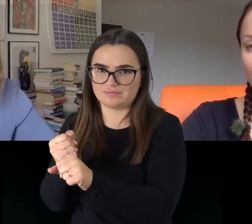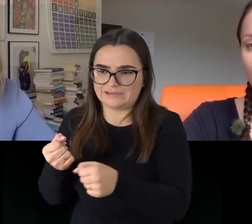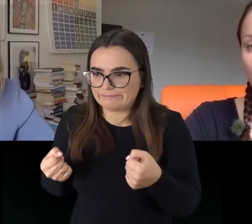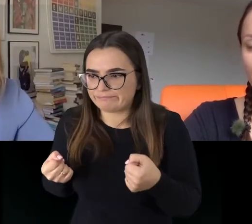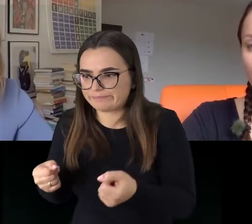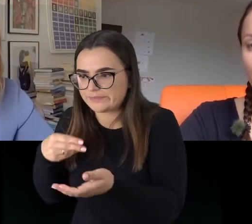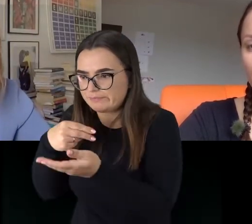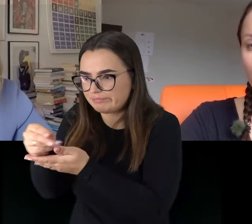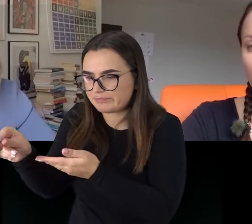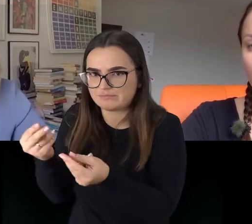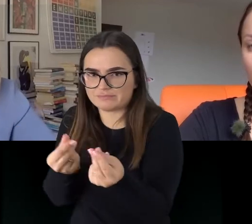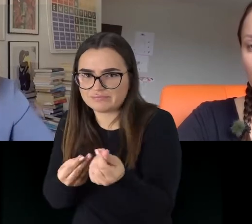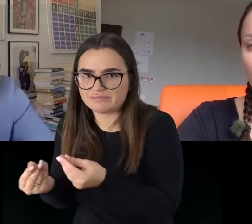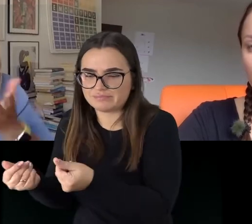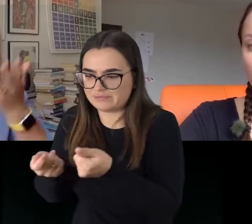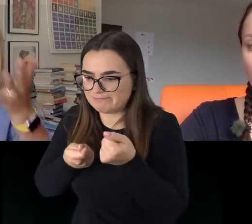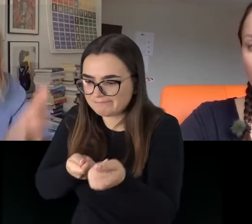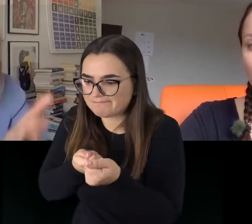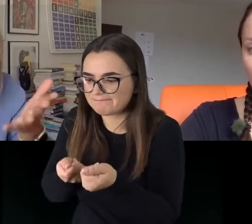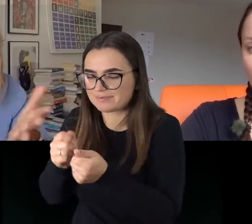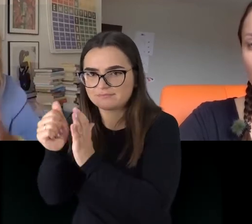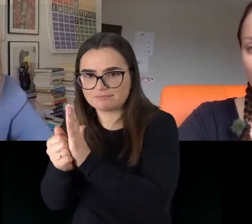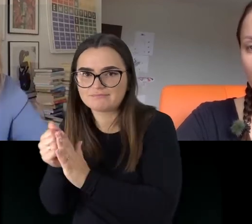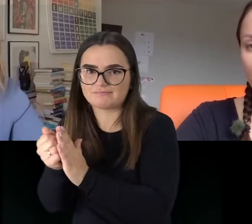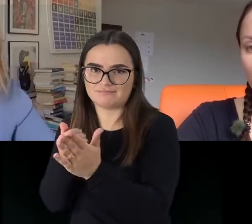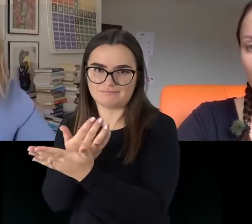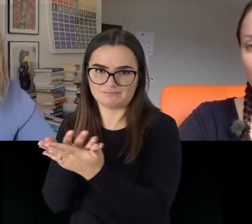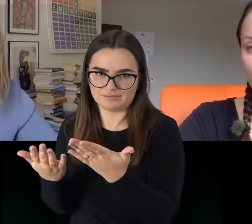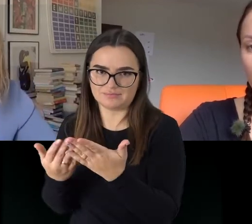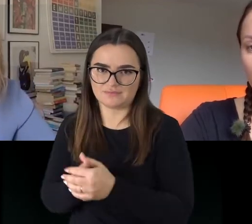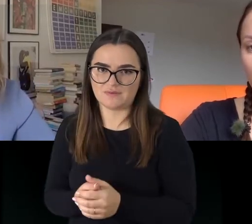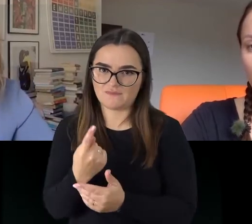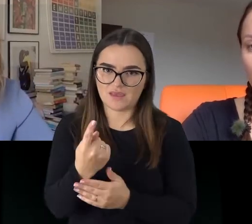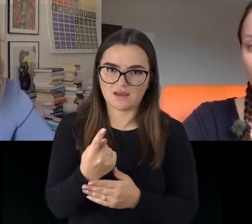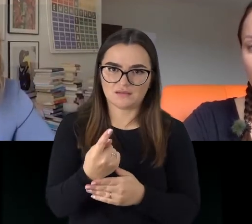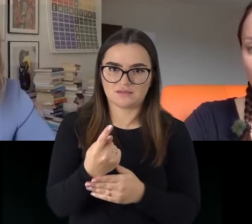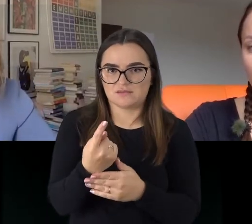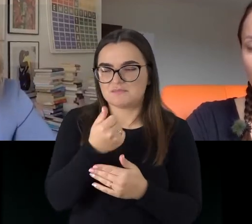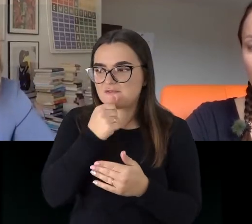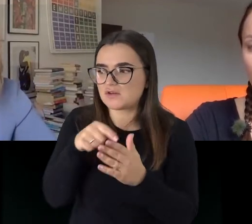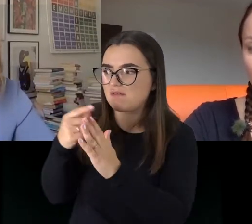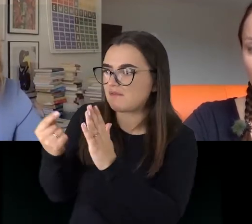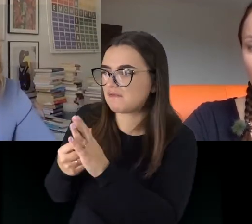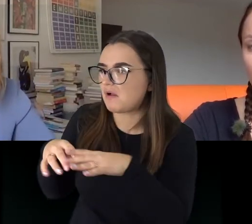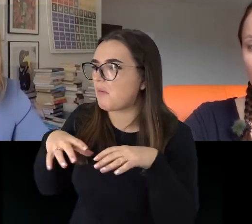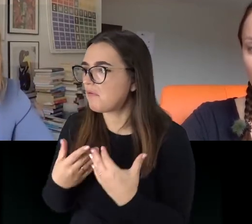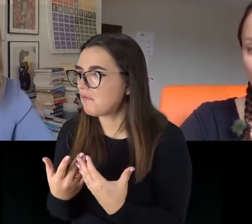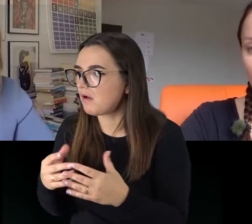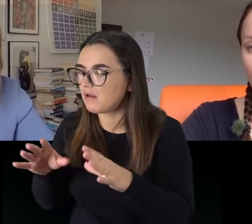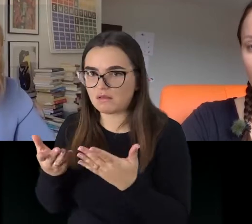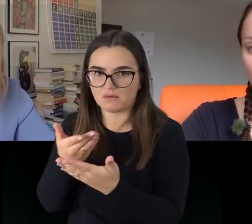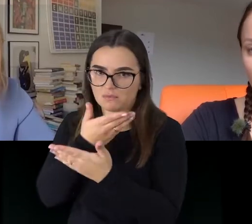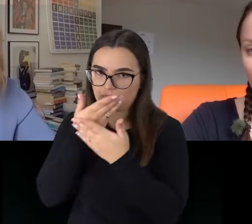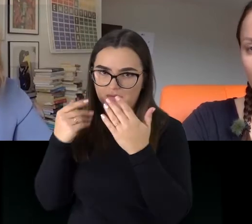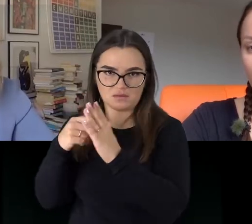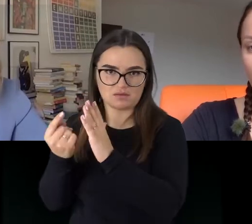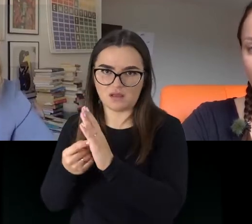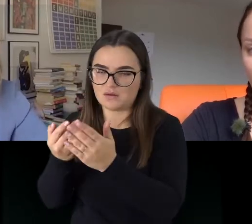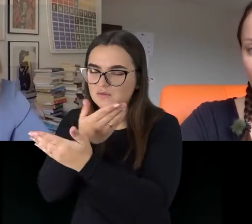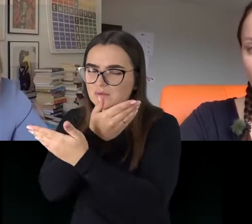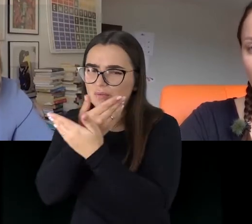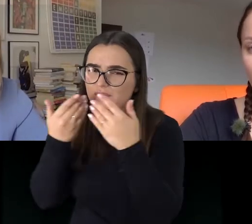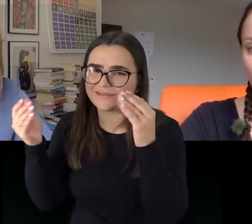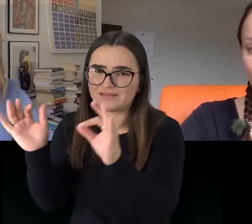plauna indus ir grindis. Ir smet, tai jau savaime, ne, niekas čia neklausia, ar tu pavargai, ar tu gerai jauties, kaip tau sekėsi mokykloje, ar taip